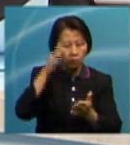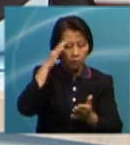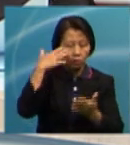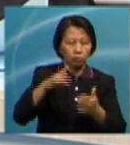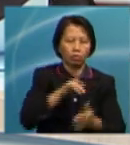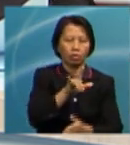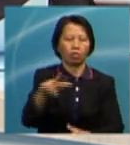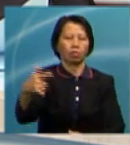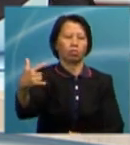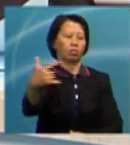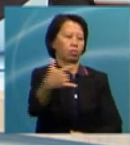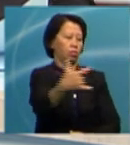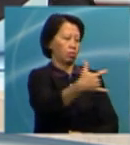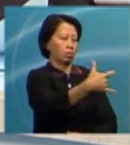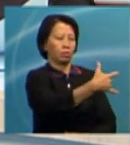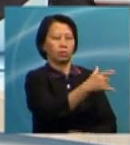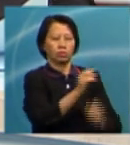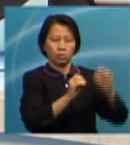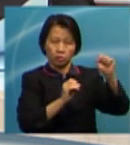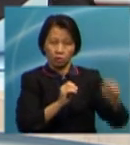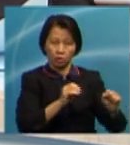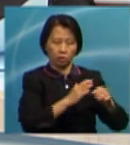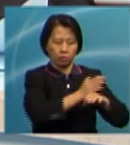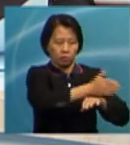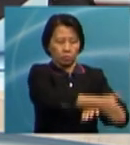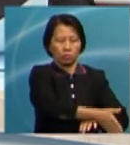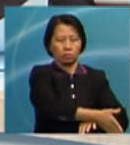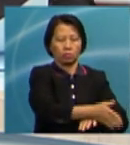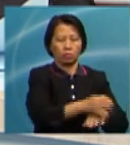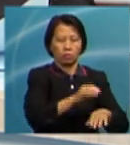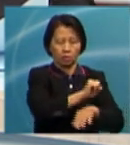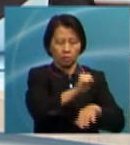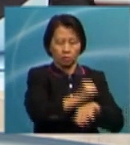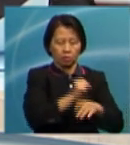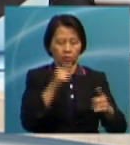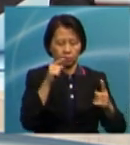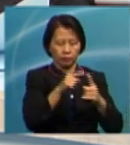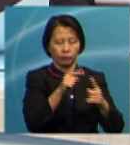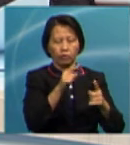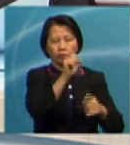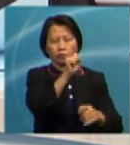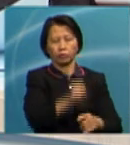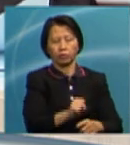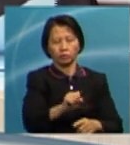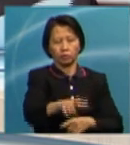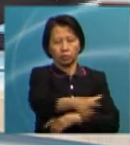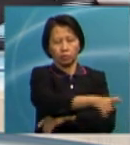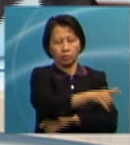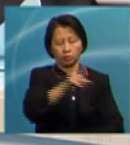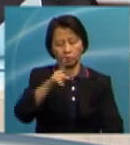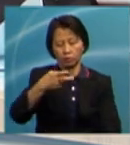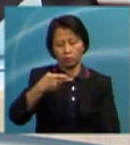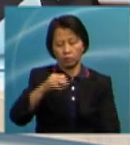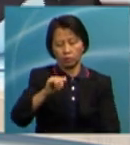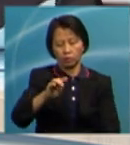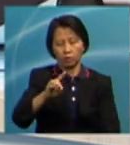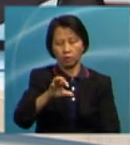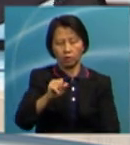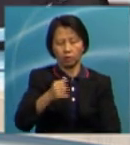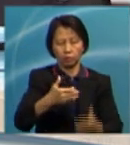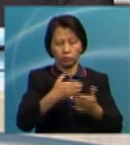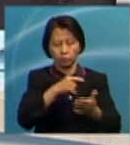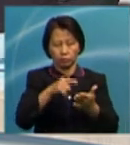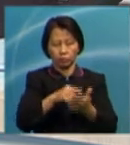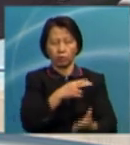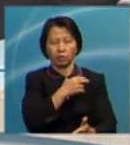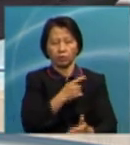melencong Ke kawasan koridor Selatan melintasi Republik itu sebelum ghala ke selatan lautan Hindi sebelum ini Indonesia merupakan negara